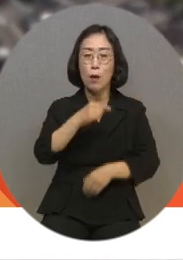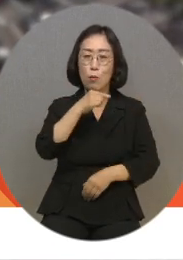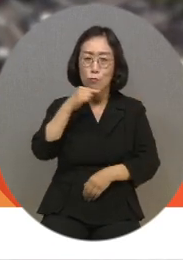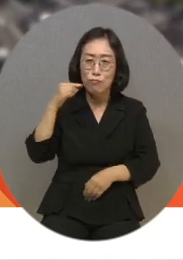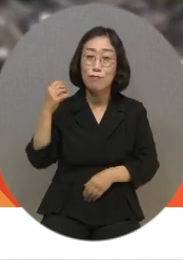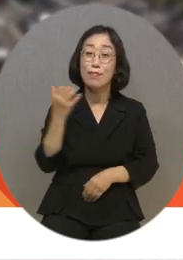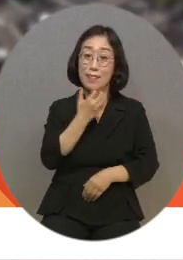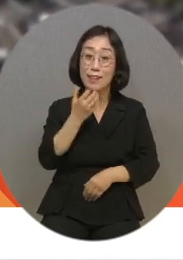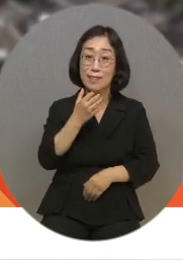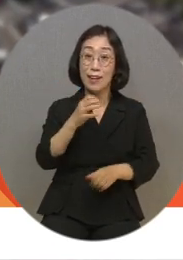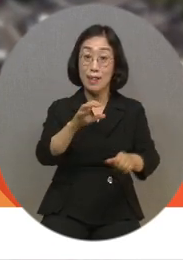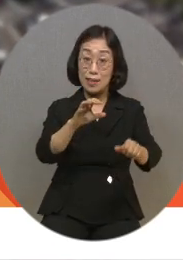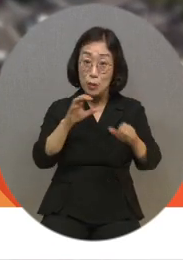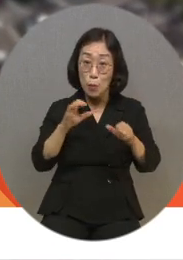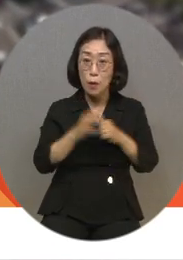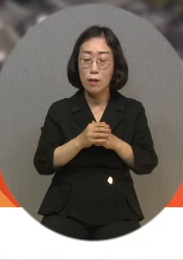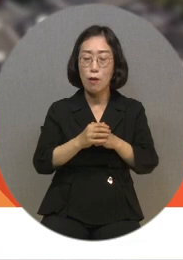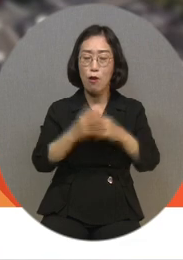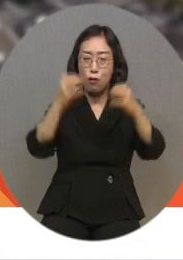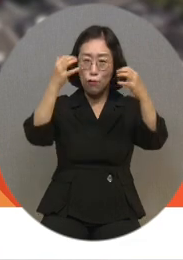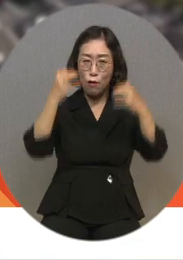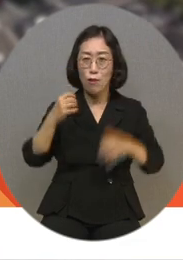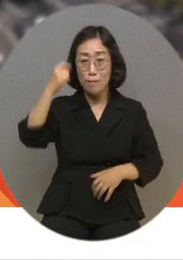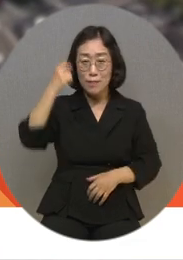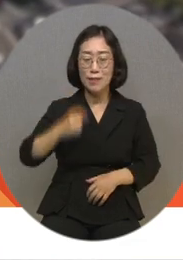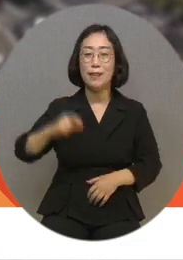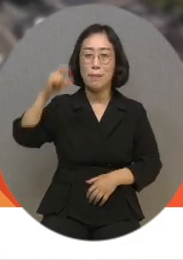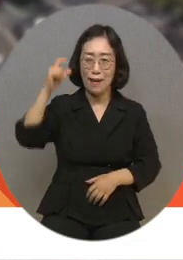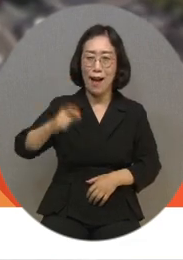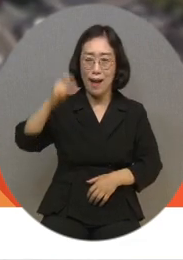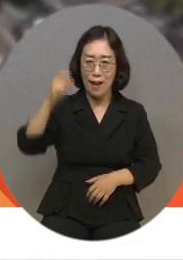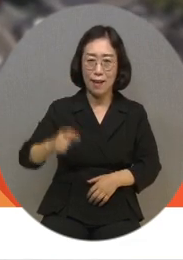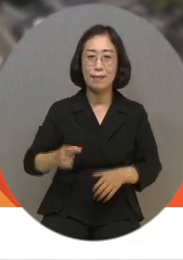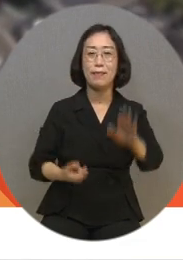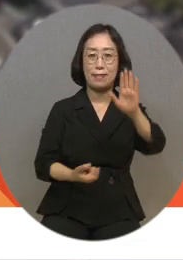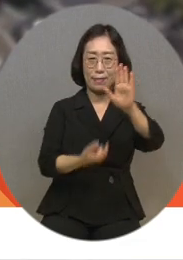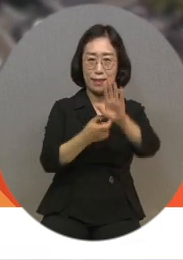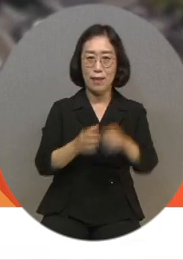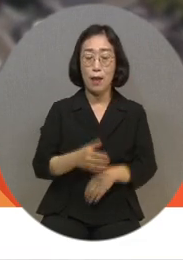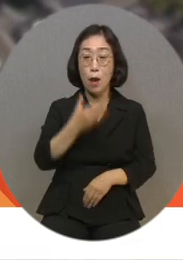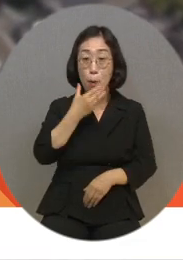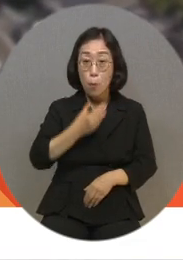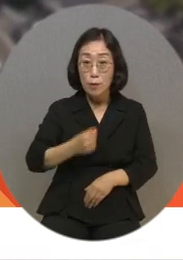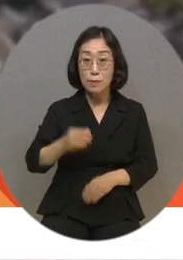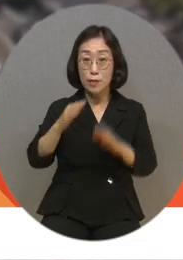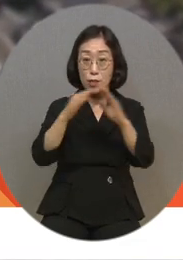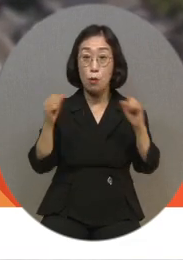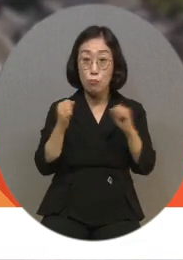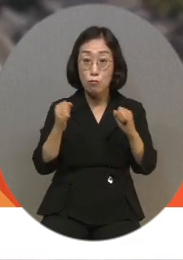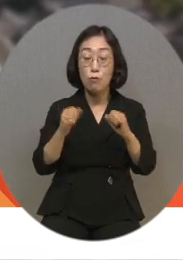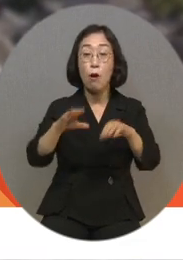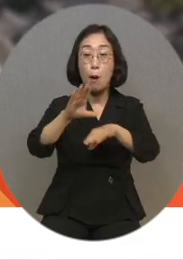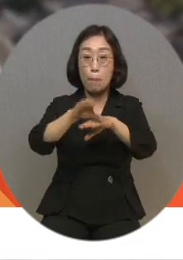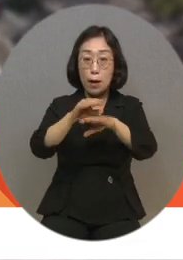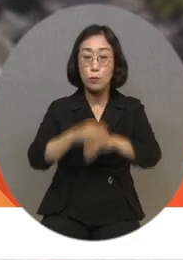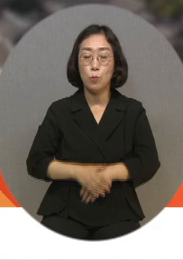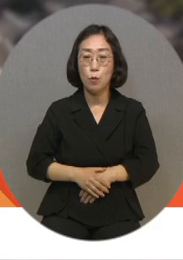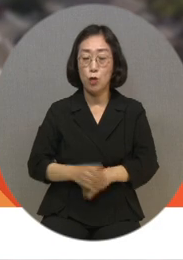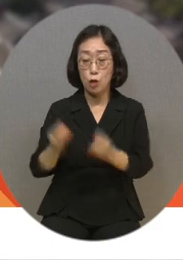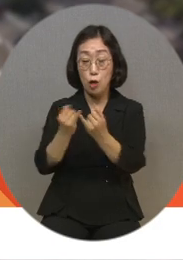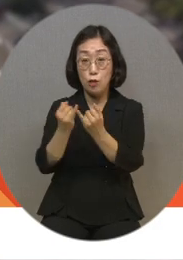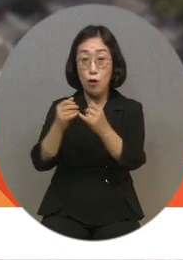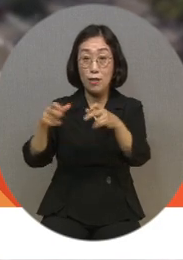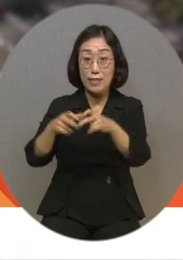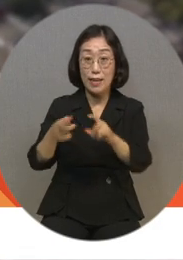색상을 통해 여름 축제에 강렬함을 강조했습니다 복지 전북 방송과 사법인 전북 여성